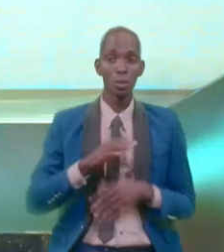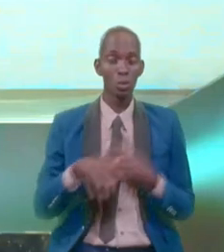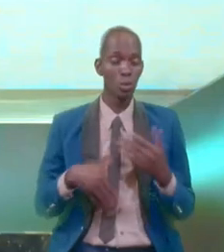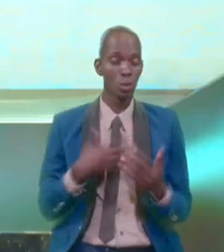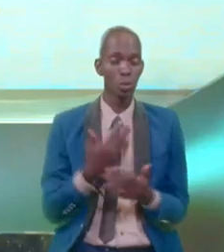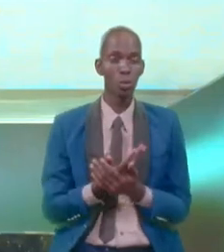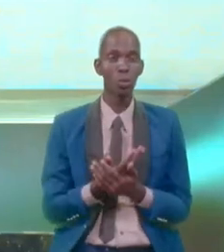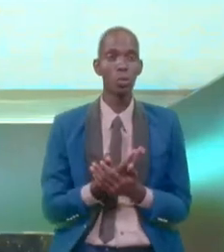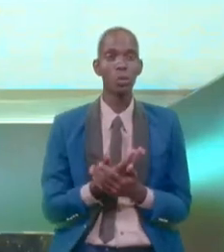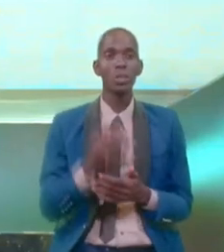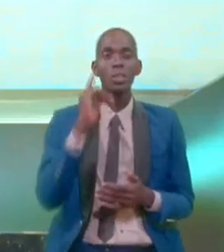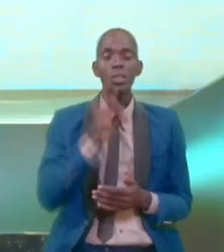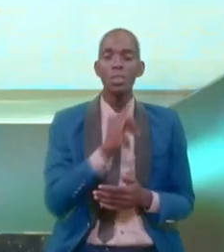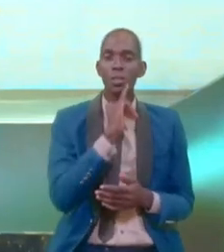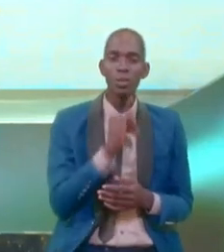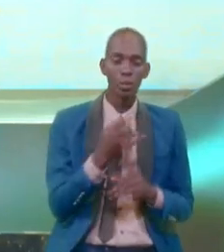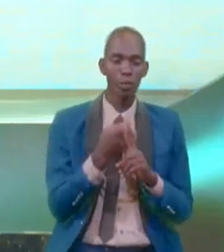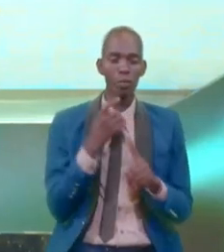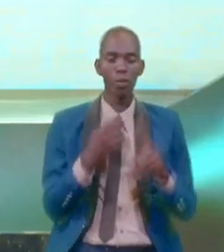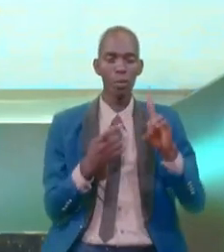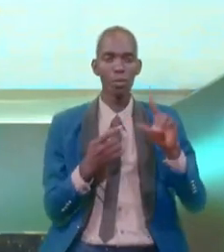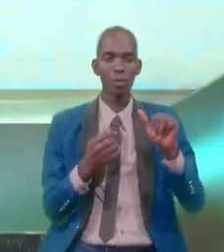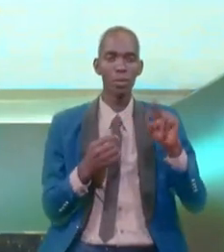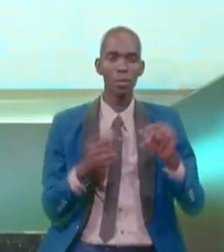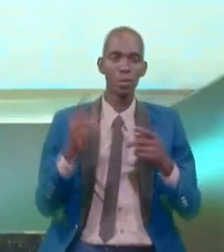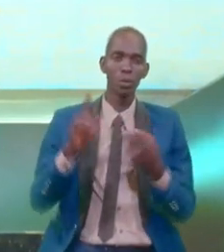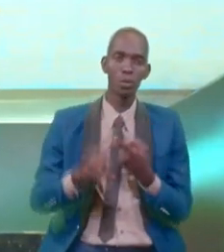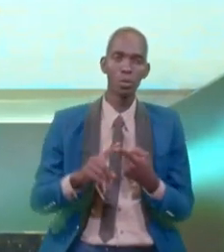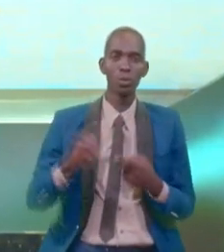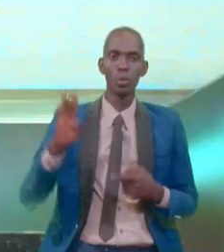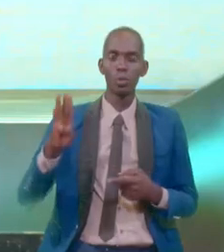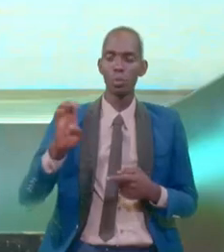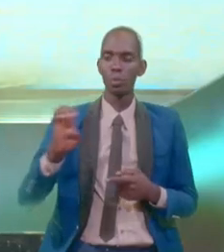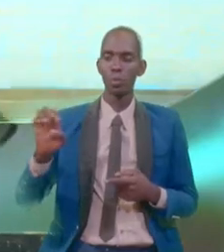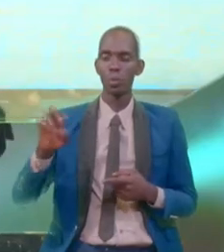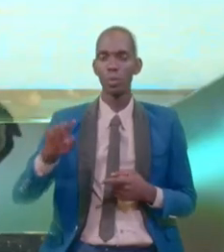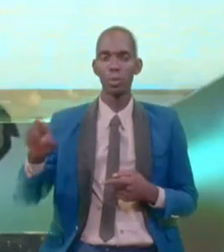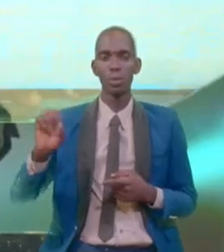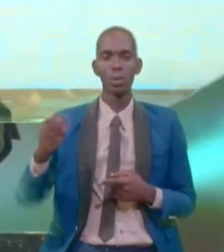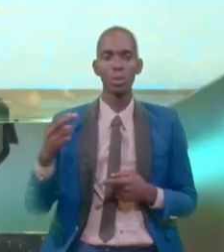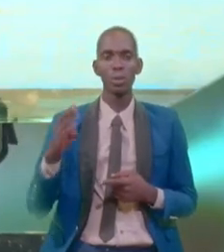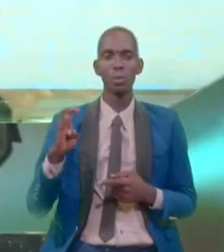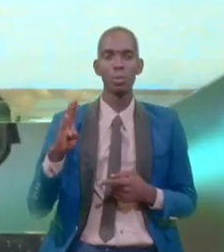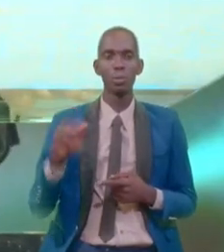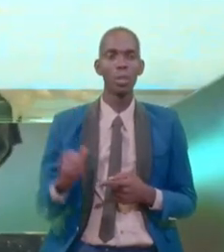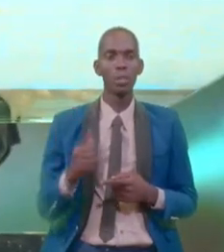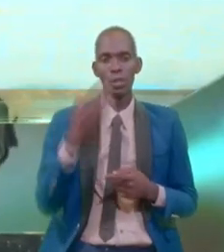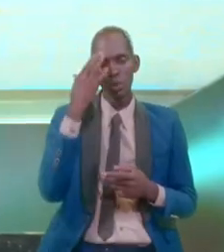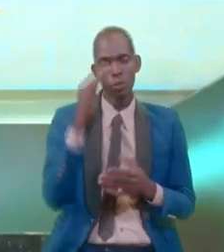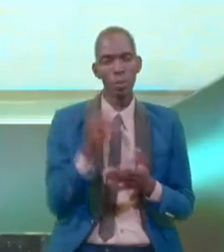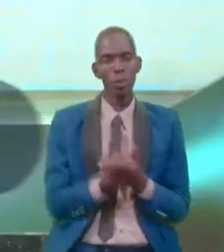Tout Israël, depuis Dan jusqu'à Beersheba, reconnut que Samuel était établi prophète